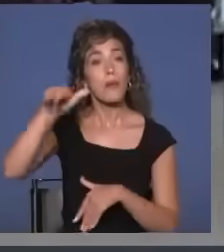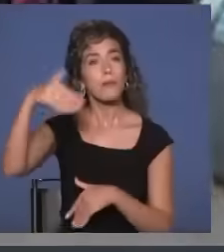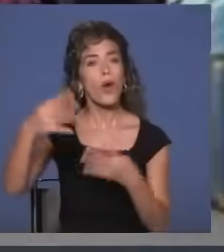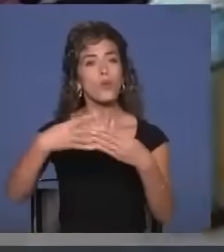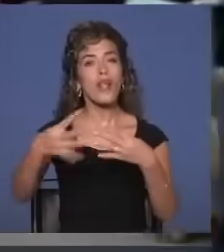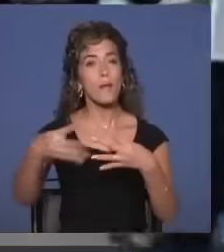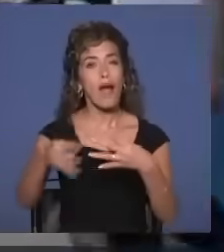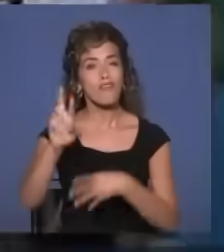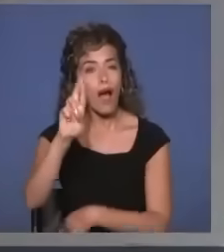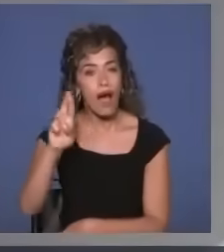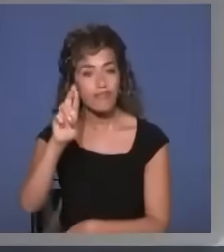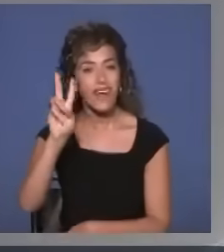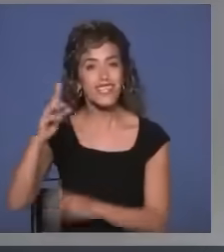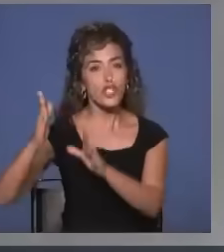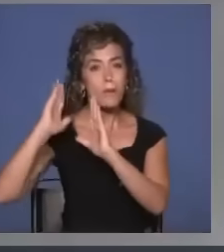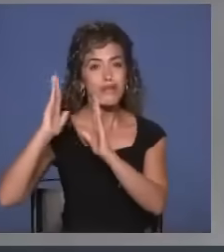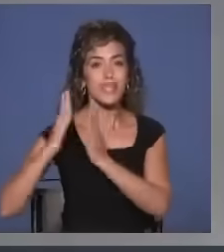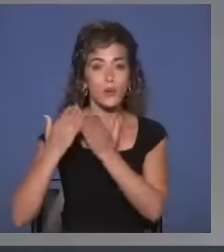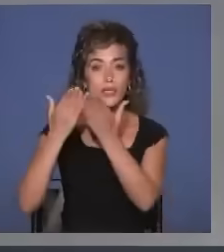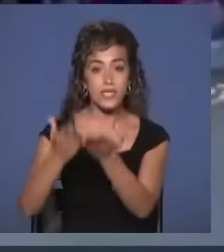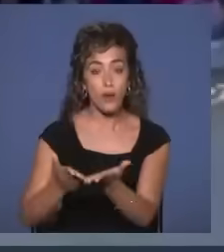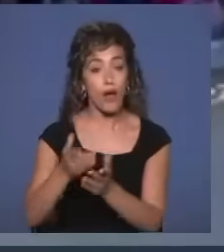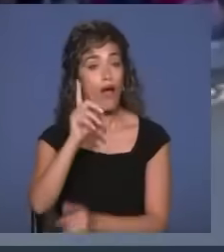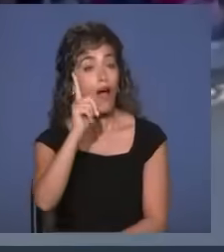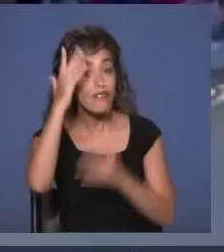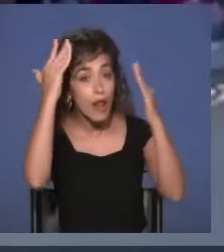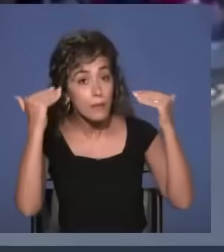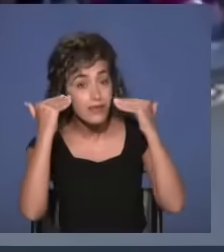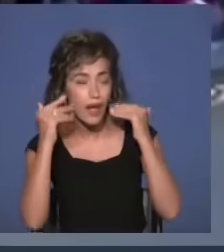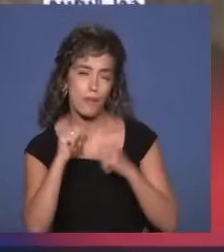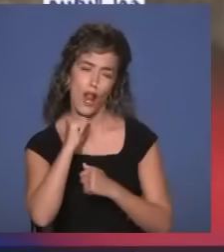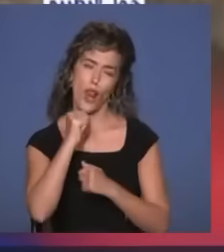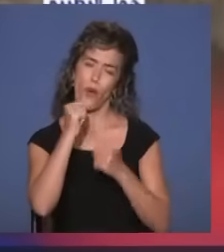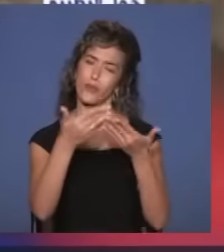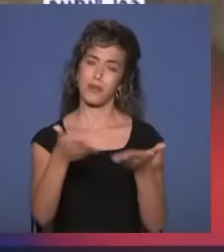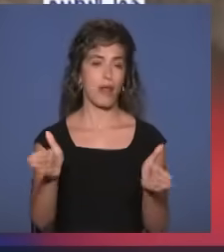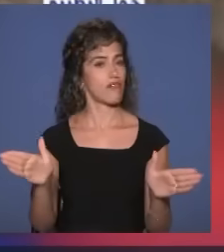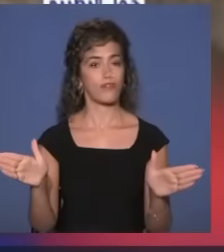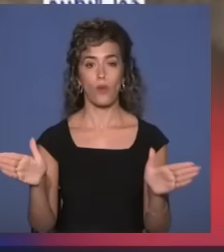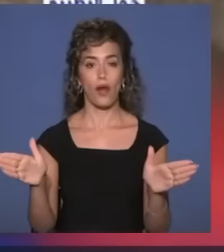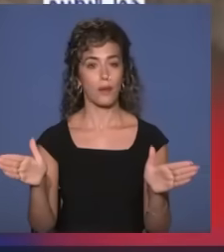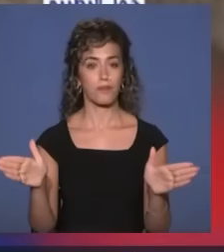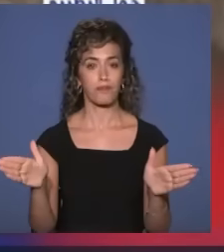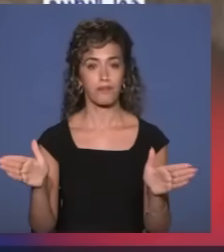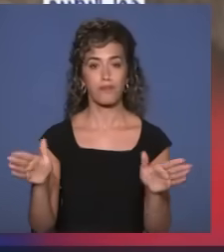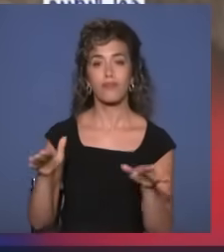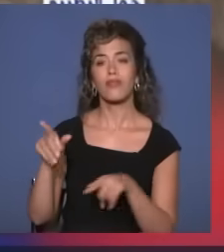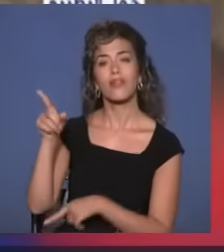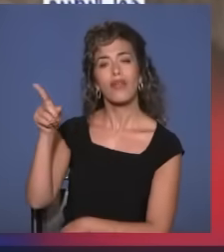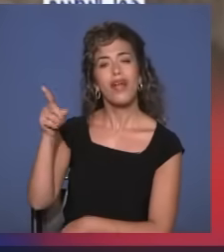המצרים שבידי מפתחות המעבר לא ממהרים לפתוח אותו. תתחז אל חכום הישראלי המוקף